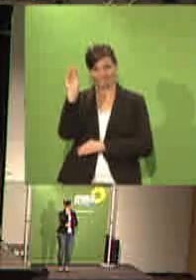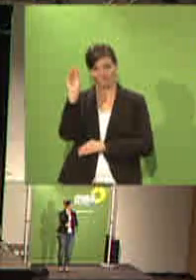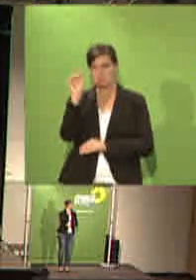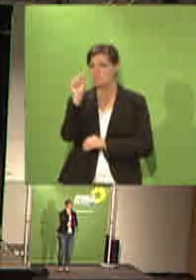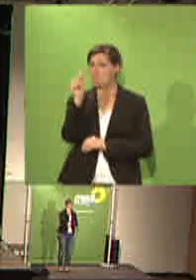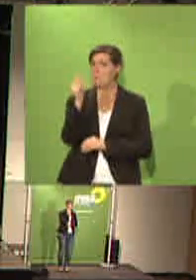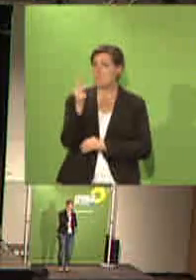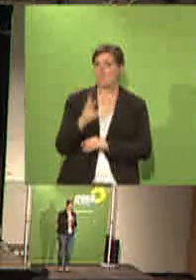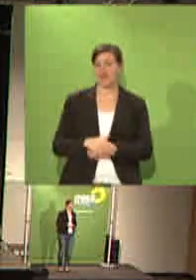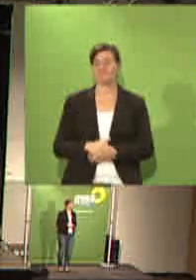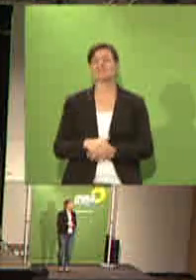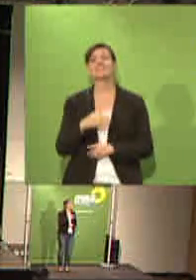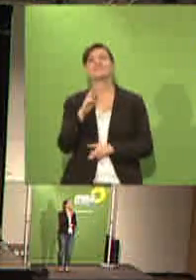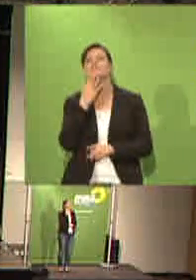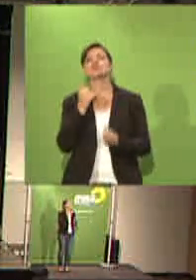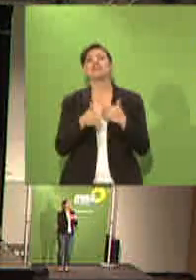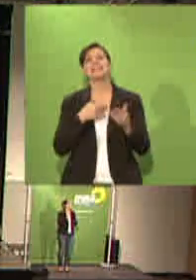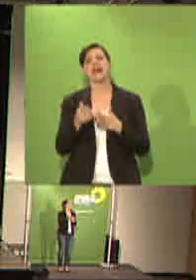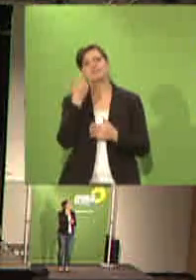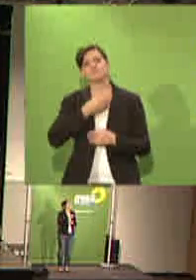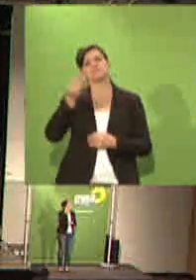Einige wenige Gegenstimmen. Wer möchte sich enthalten?